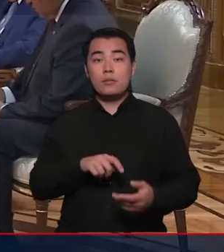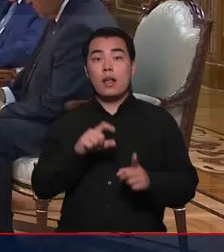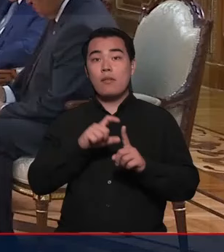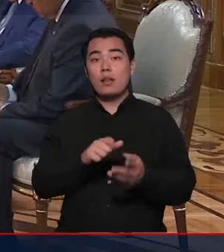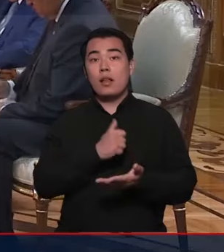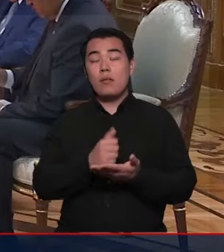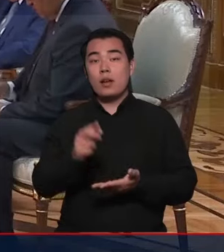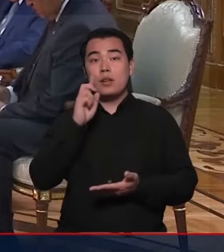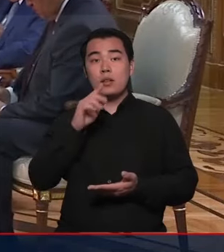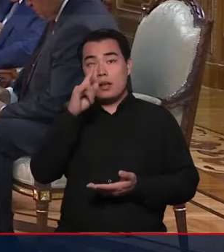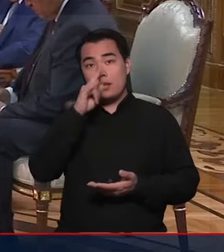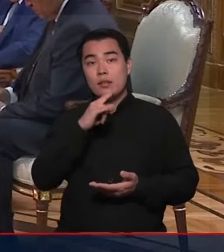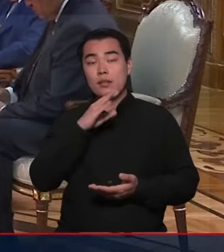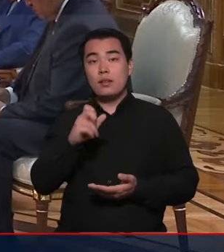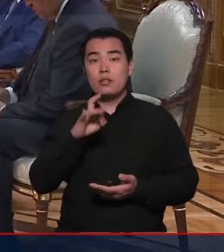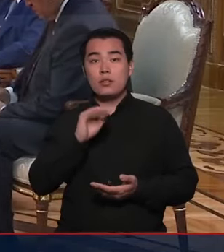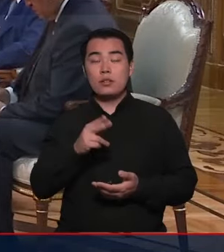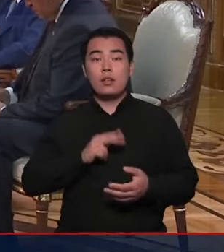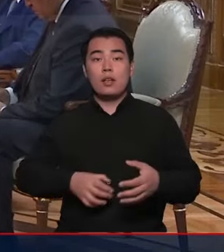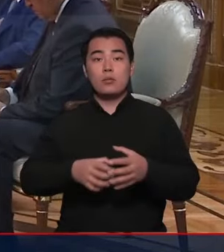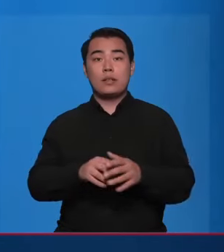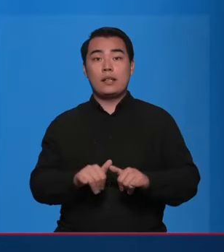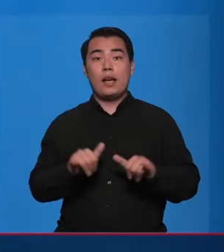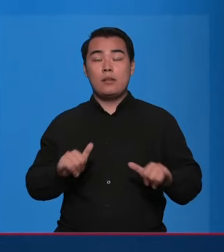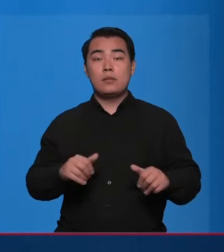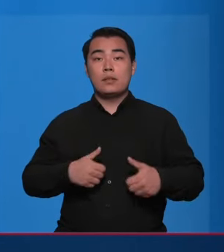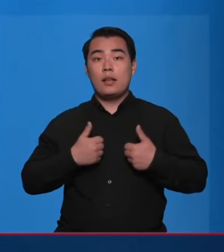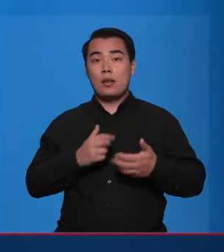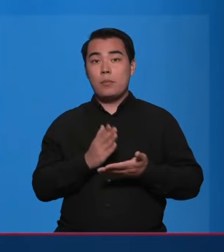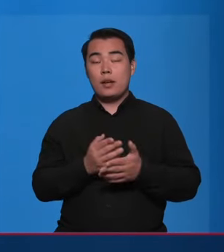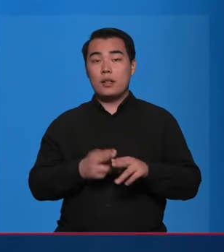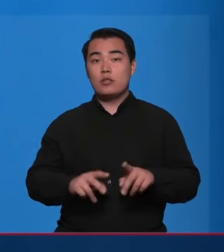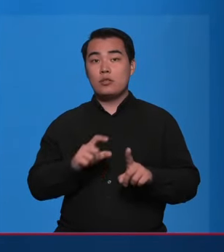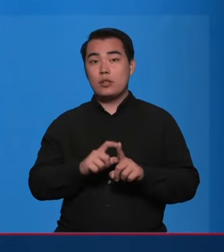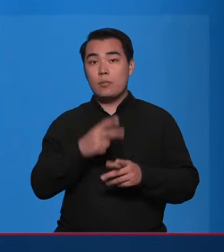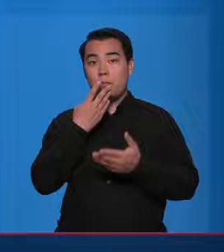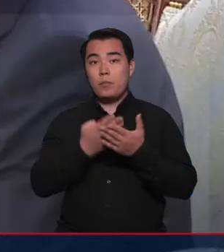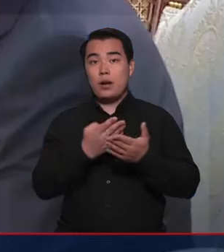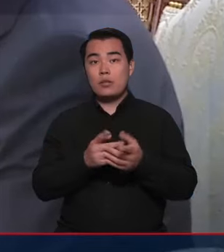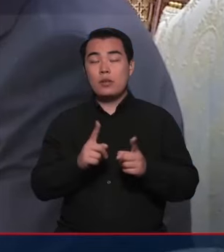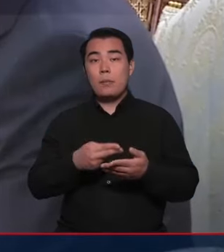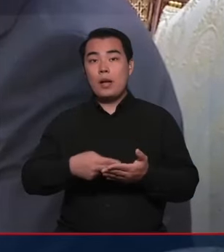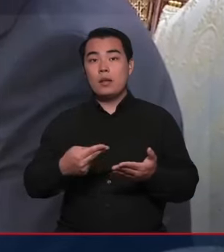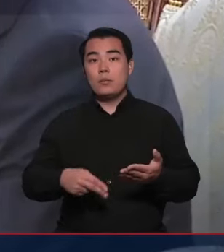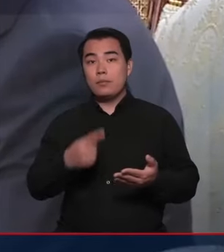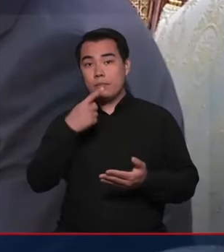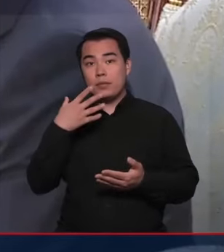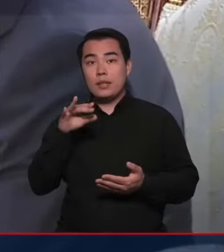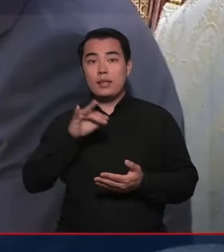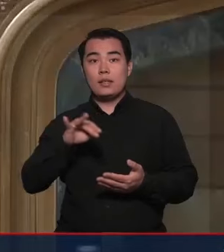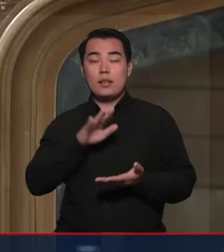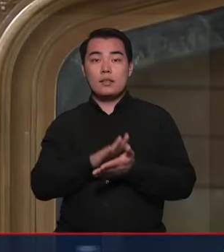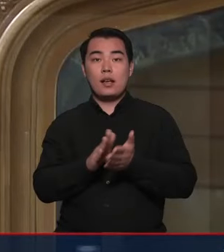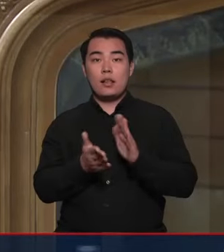государства, казахско-таджикское сотрудничество развивается активно, и этому в том числе способствует подписанное накануне